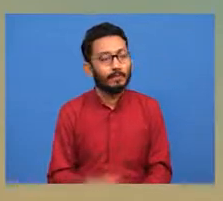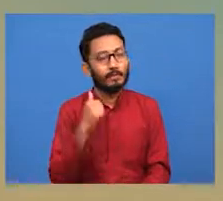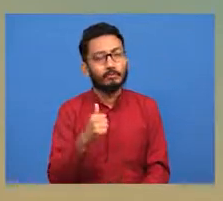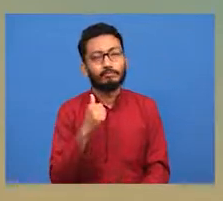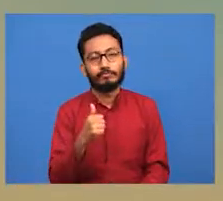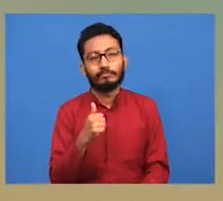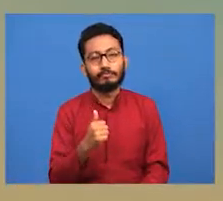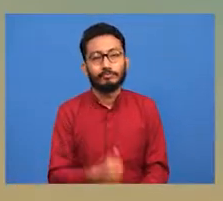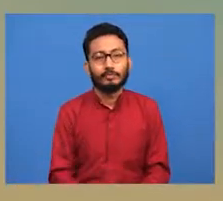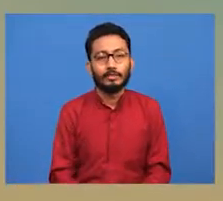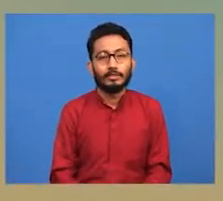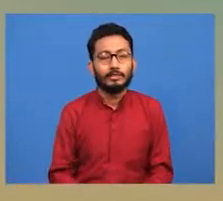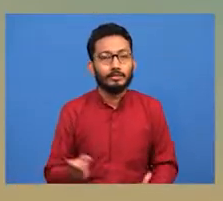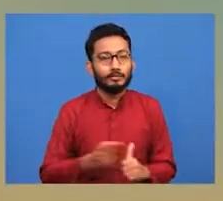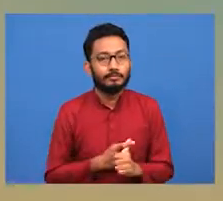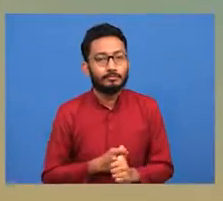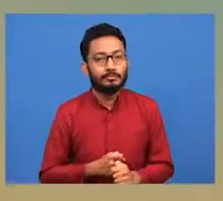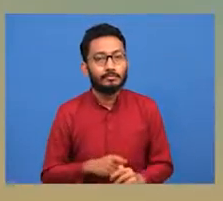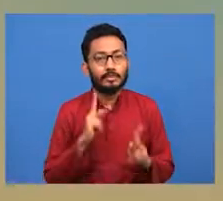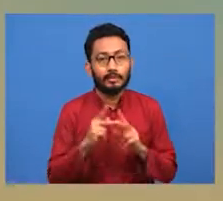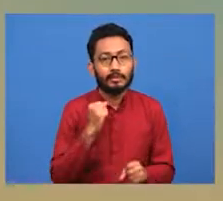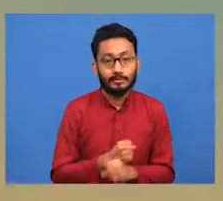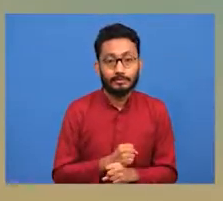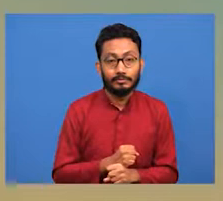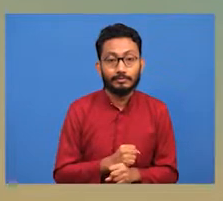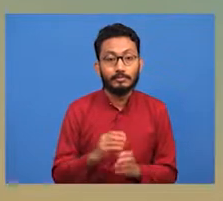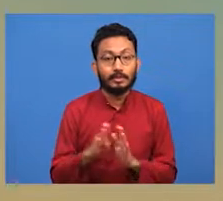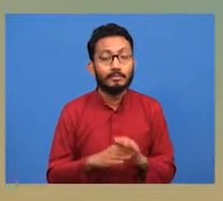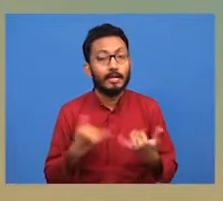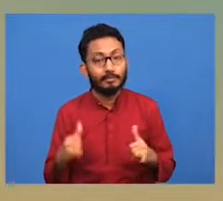Bijak! Yang pertama, kata kerja bermain.